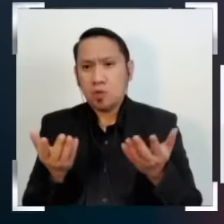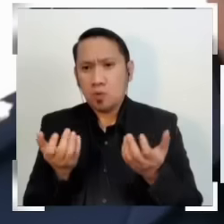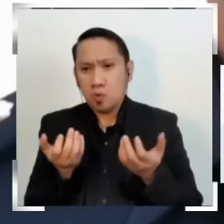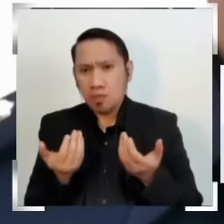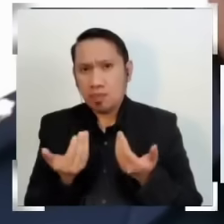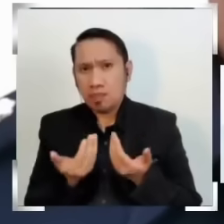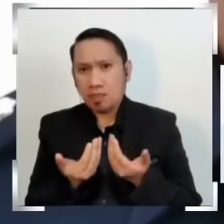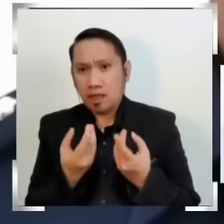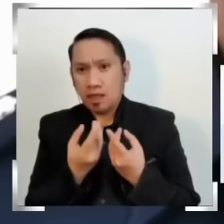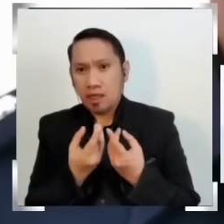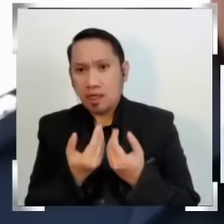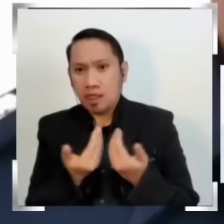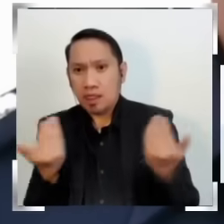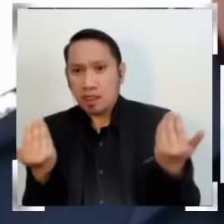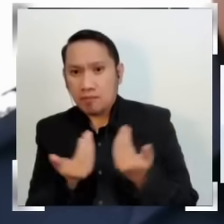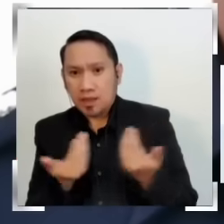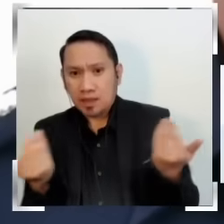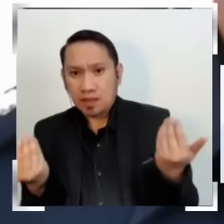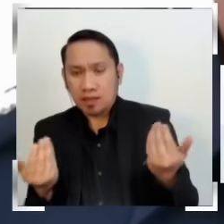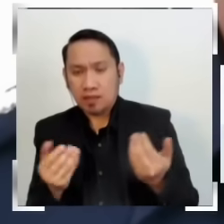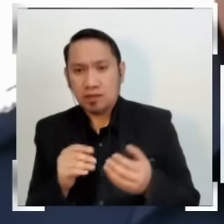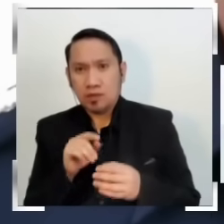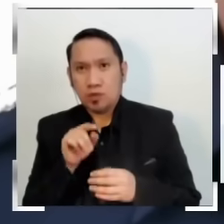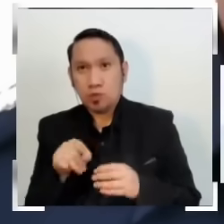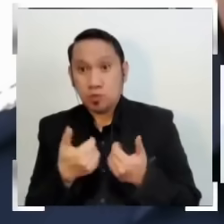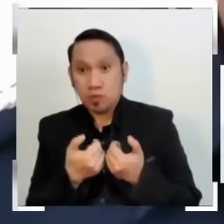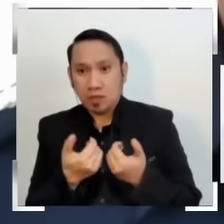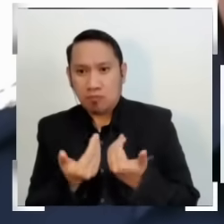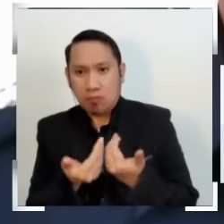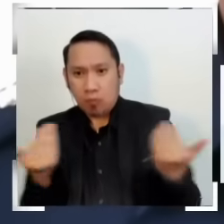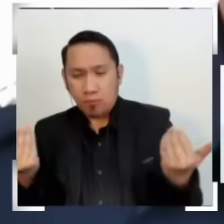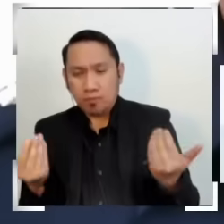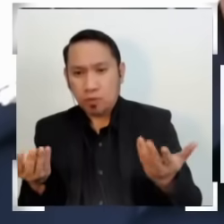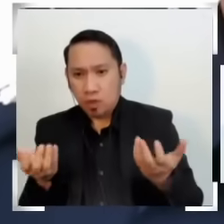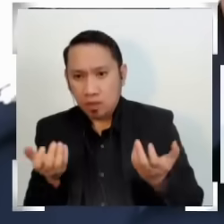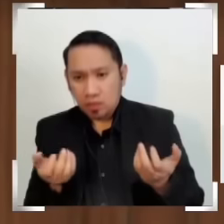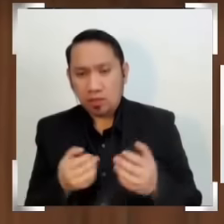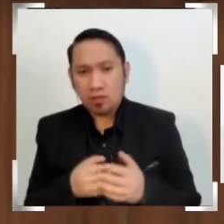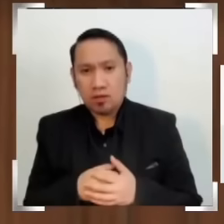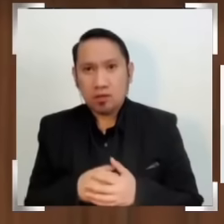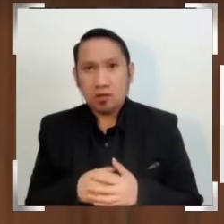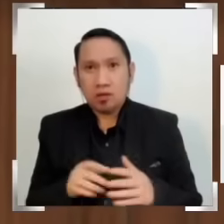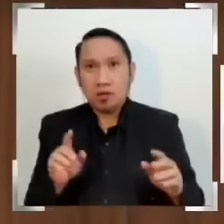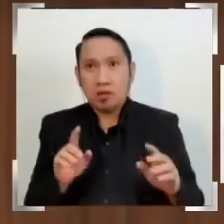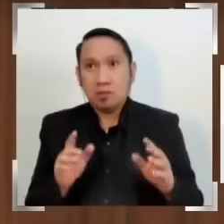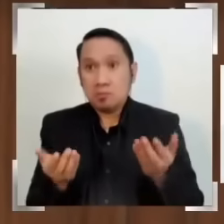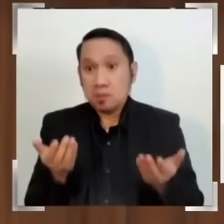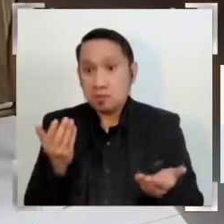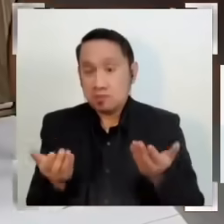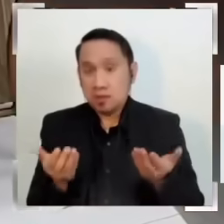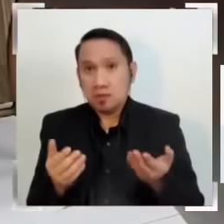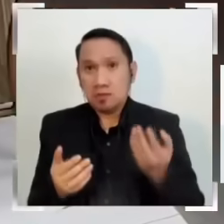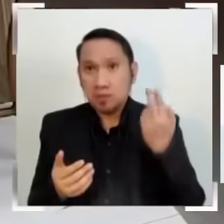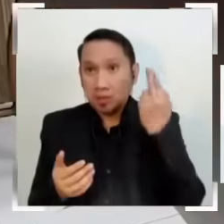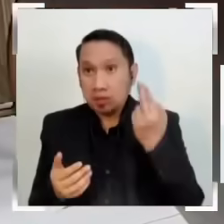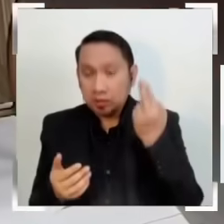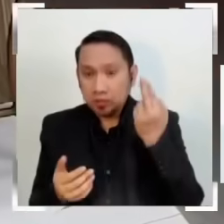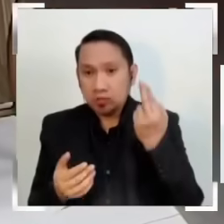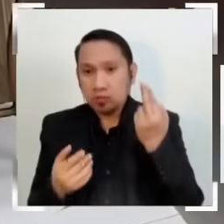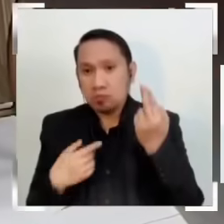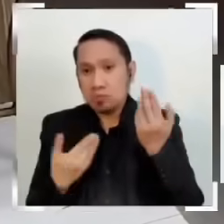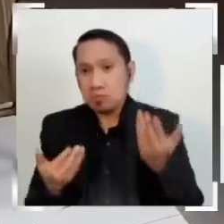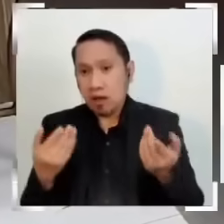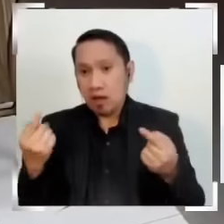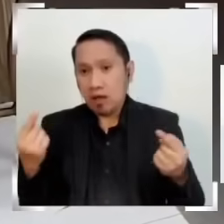Major Alan De Castro. And maybe this is one of the reason siguro bakit nag-away sila. Si Magpantay naman